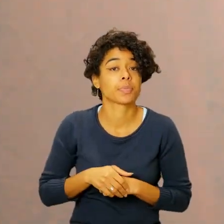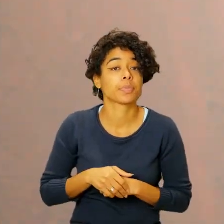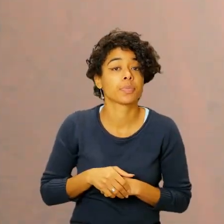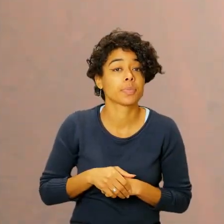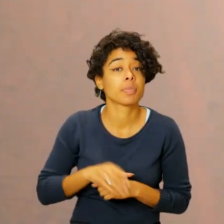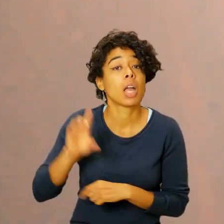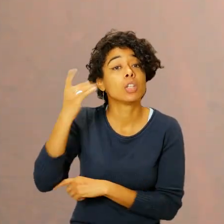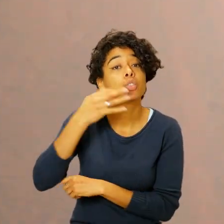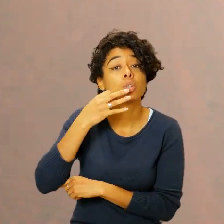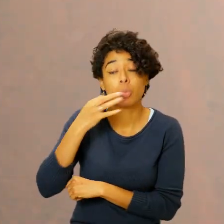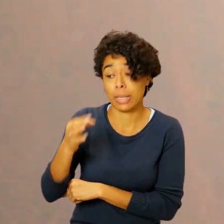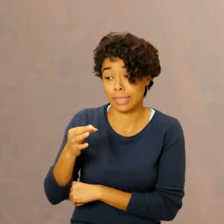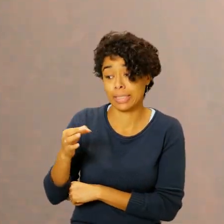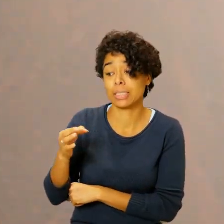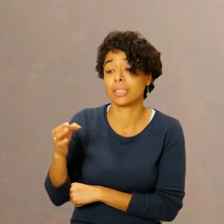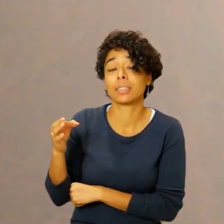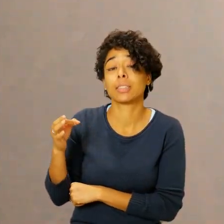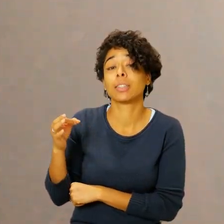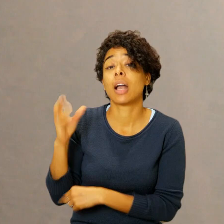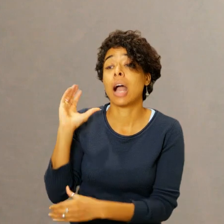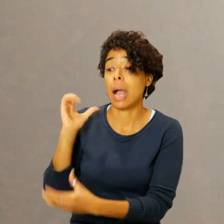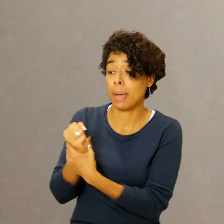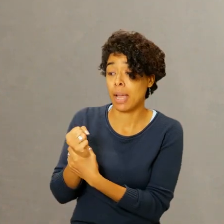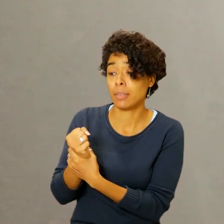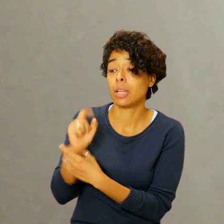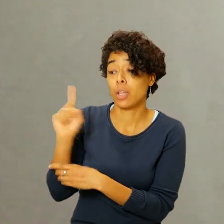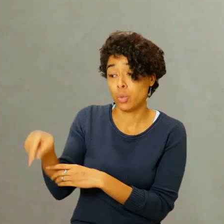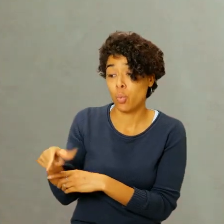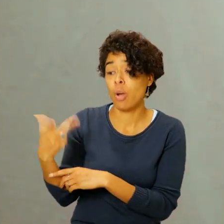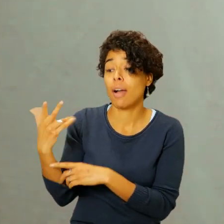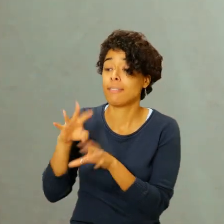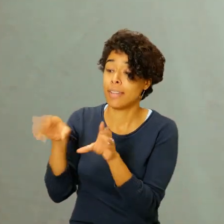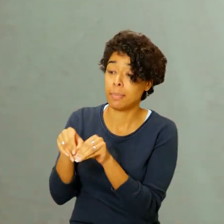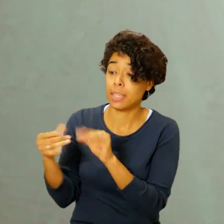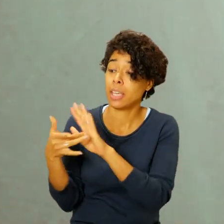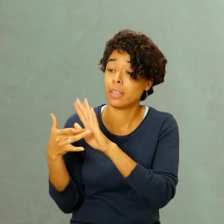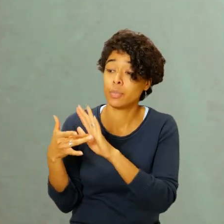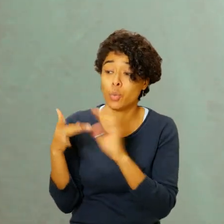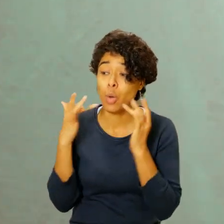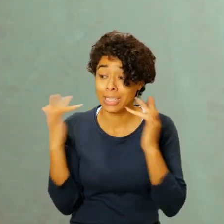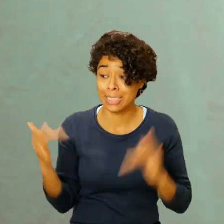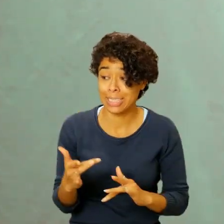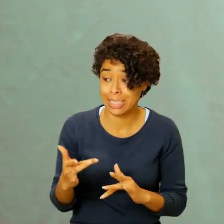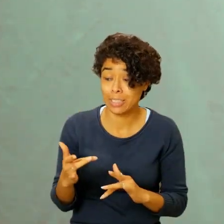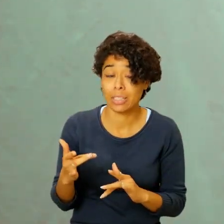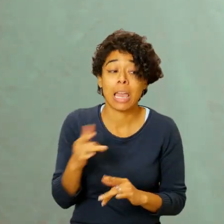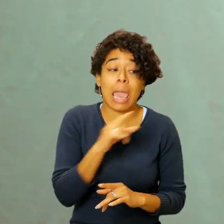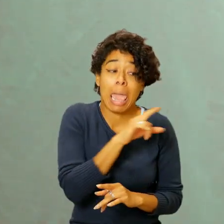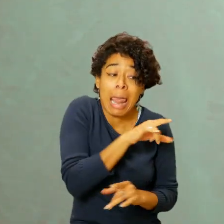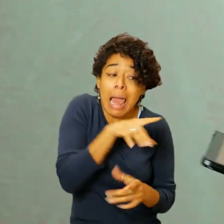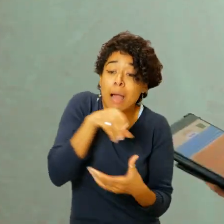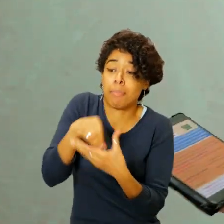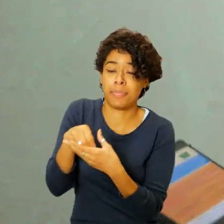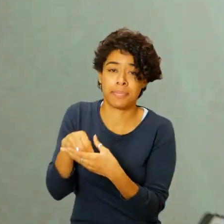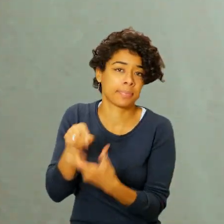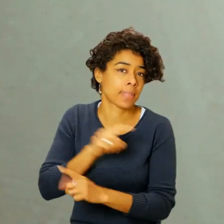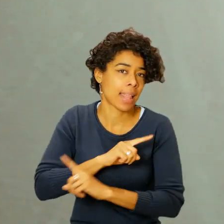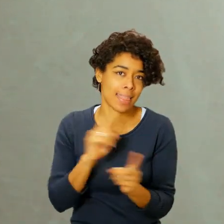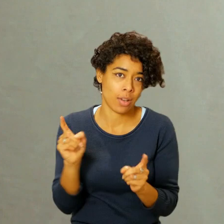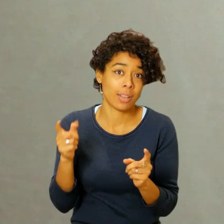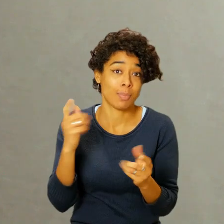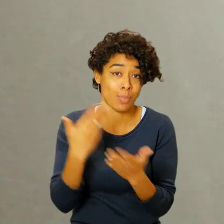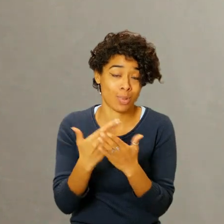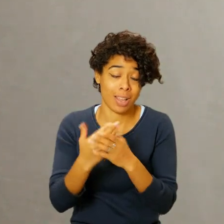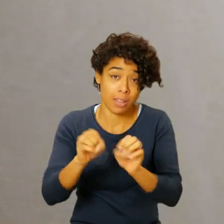Abraham, il lui avait dit, tu partiras, tu quitteras ta famille. Il a emmené un morceau de sa famille. C'était pas dans le plan de Dieu. Et donc Dieu a permis ce